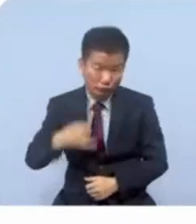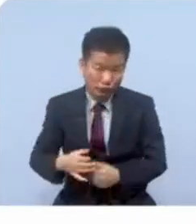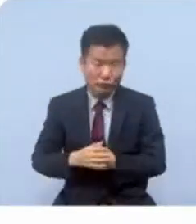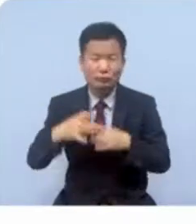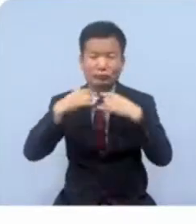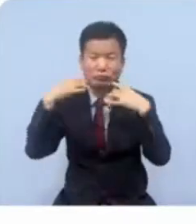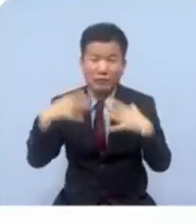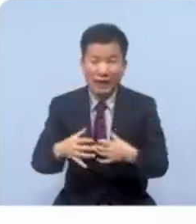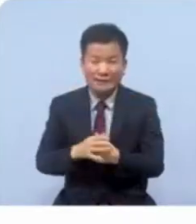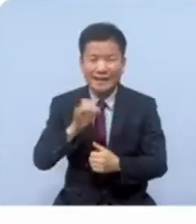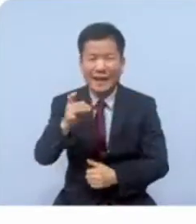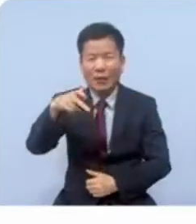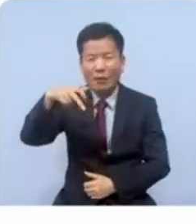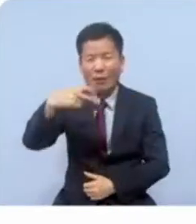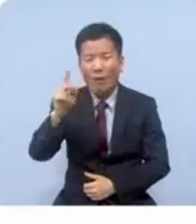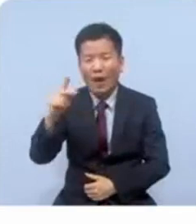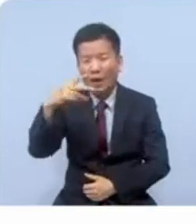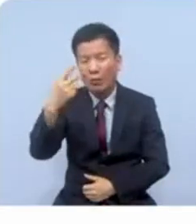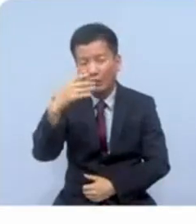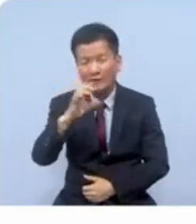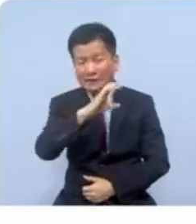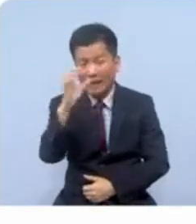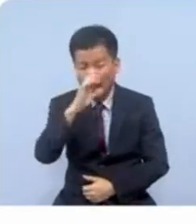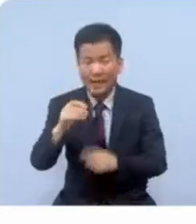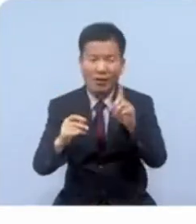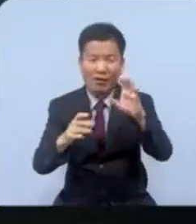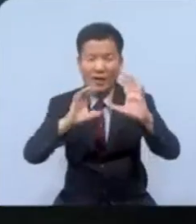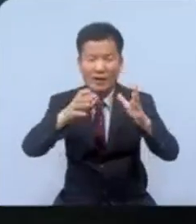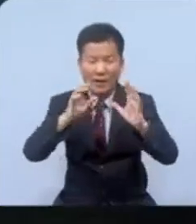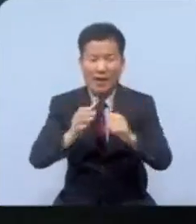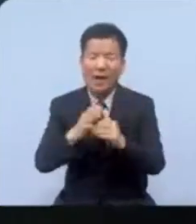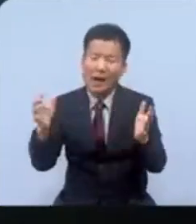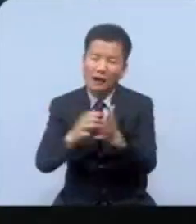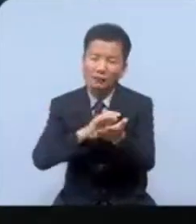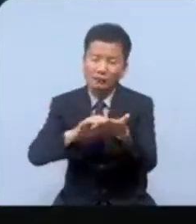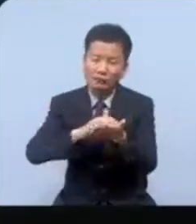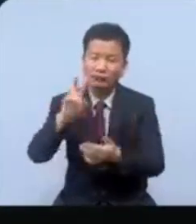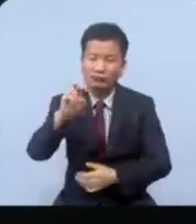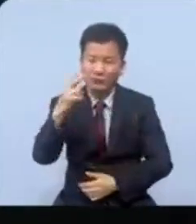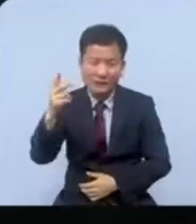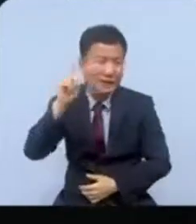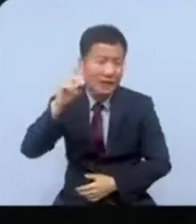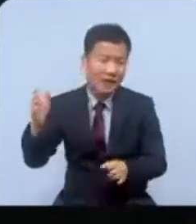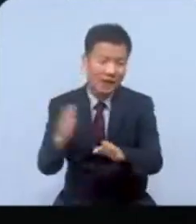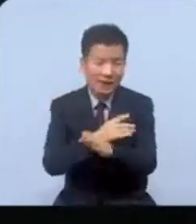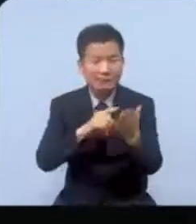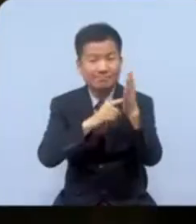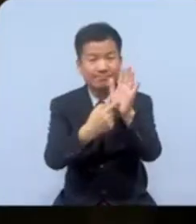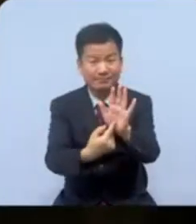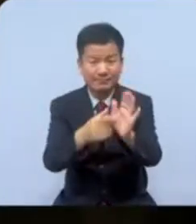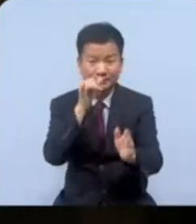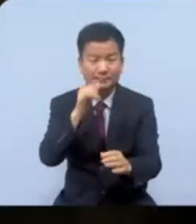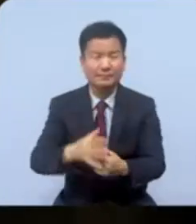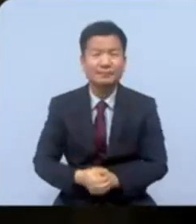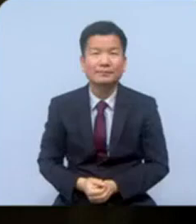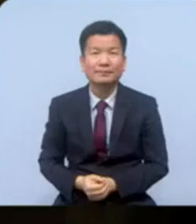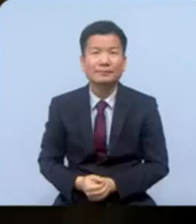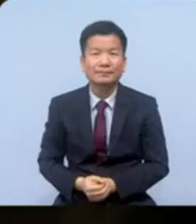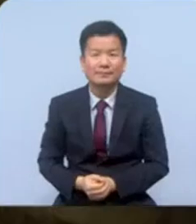스페인 프랑스 에콰도르와 캐나다 등 11개국 작품 27편이 내일까지 상영됩니다 개막작으로